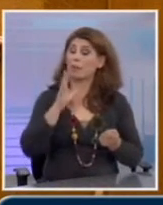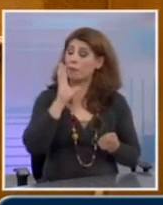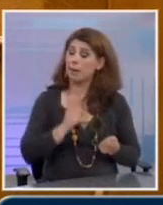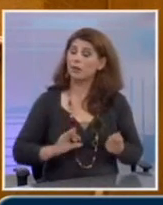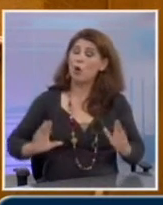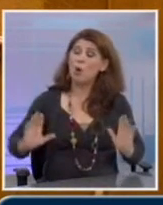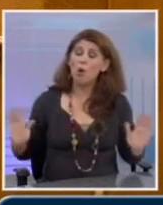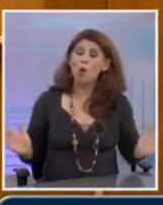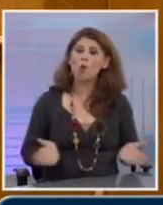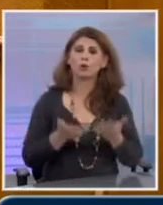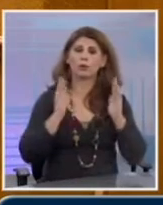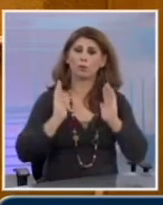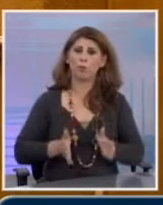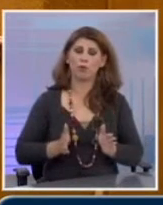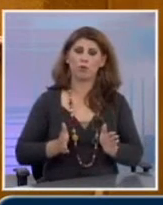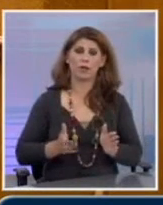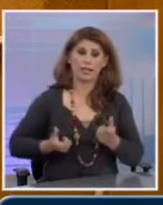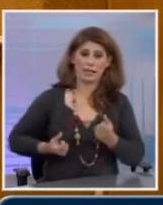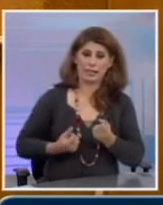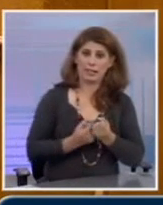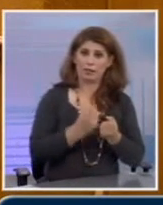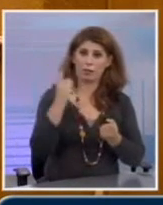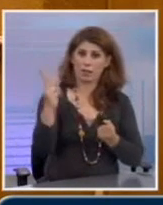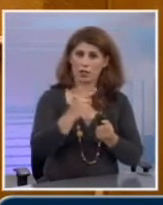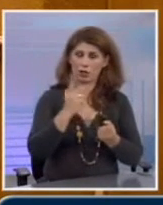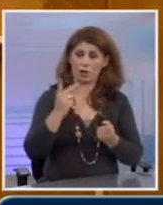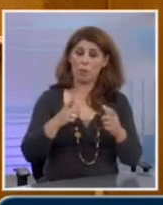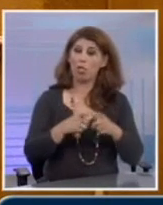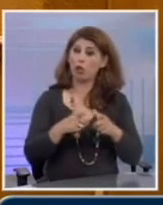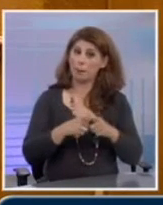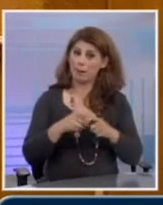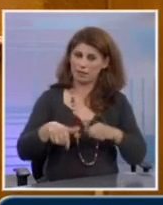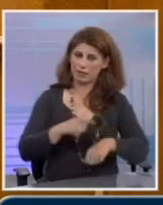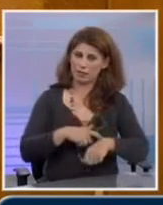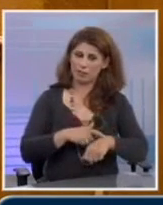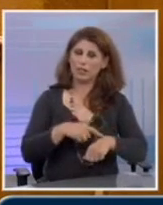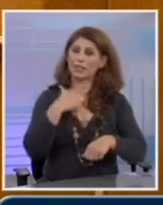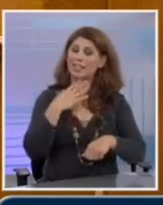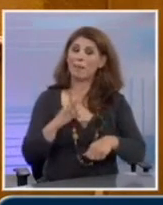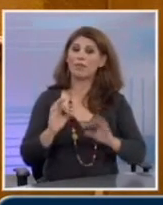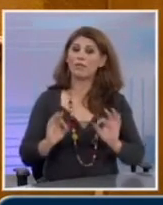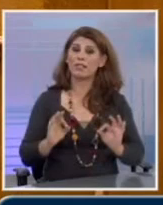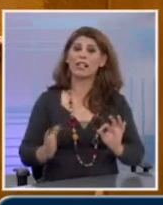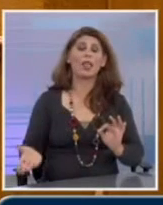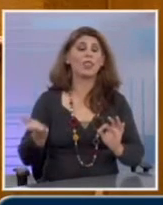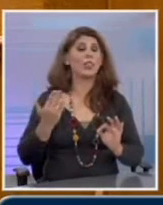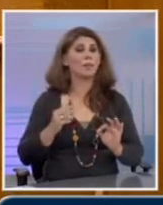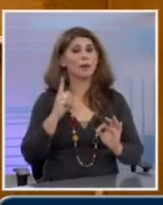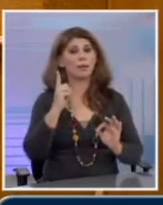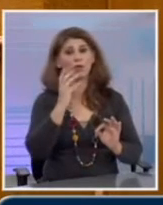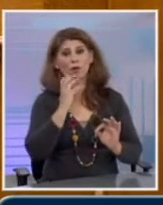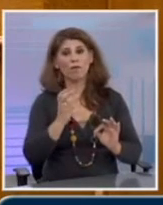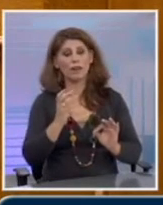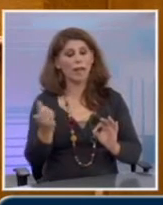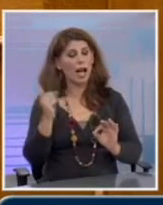ό,τι περνάει από το χέρι μας για να στηρίξουμε μια κοινωνία που σχημάζεται, και επειδή βέβαια δεν υπάρχει μια σοβαρή